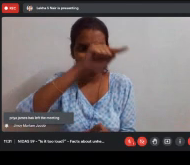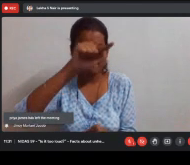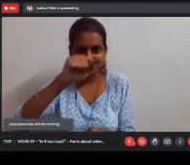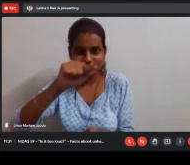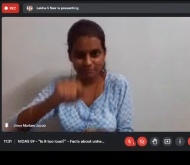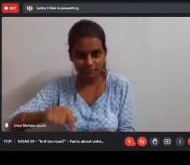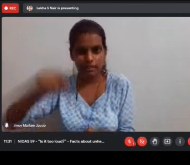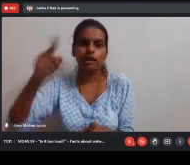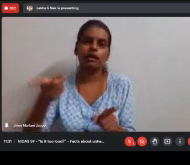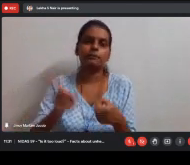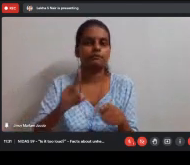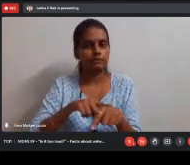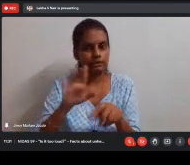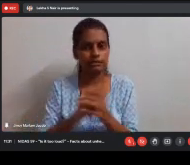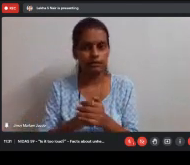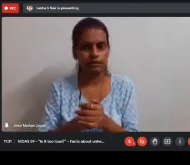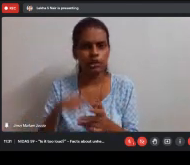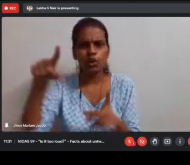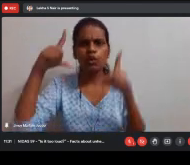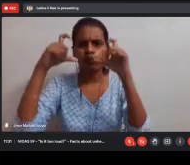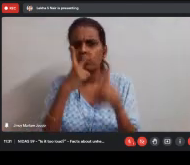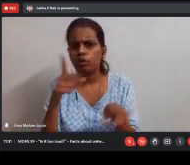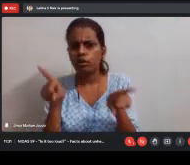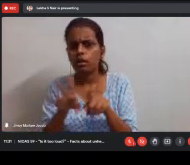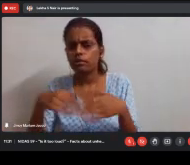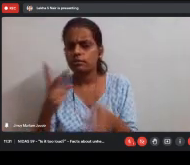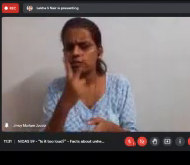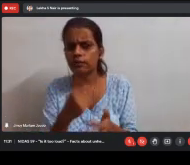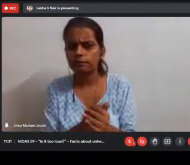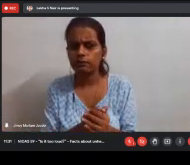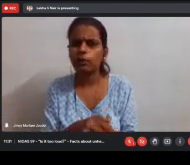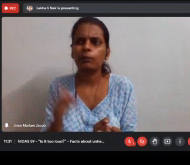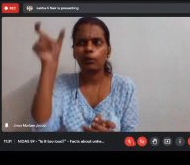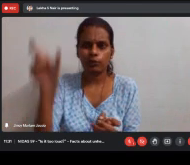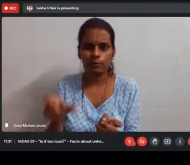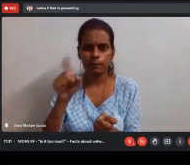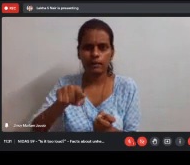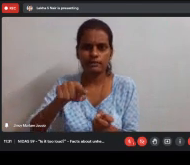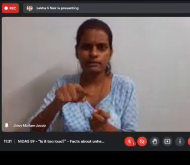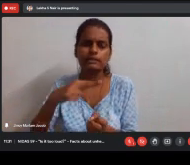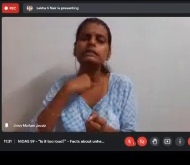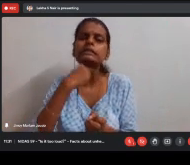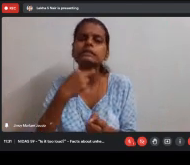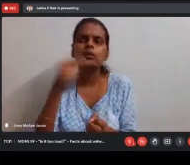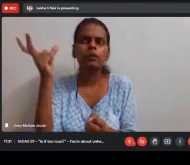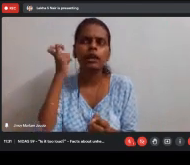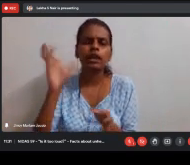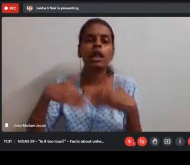ഒരു പ്രോബ്ലം സംഭവിക്കുന്നത് ഈ ഒരു 4 kHz എന്ന് പറയുന്ന റീജിയനിലാണ്. അത് പിന്നെ ഒരു 5 മുതൽ 9 വർഷം വരെ